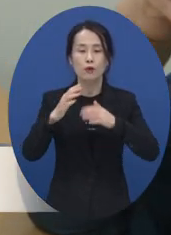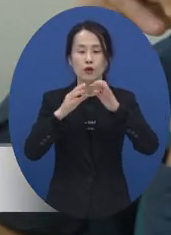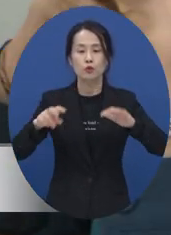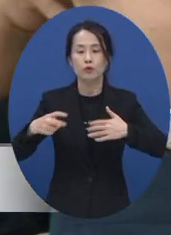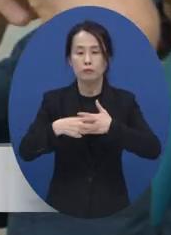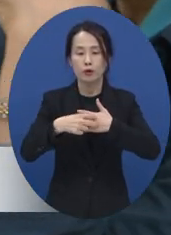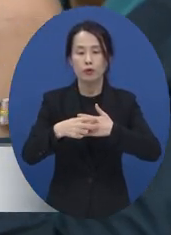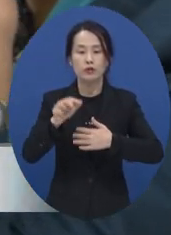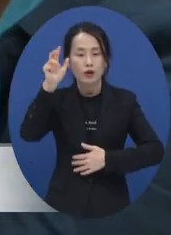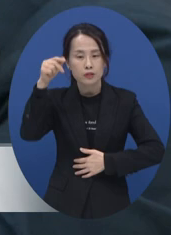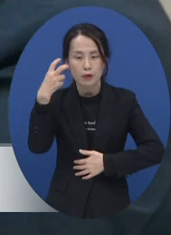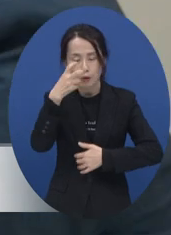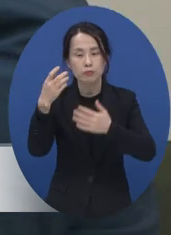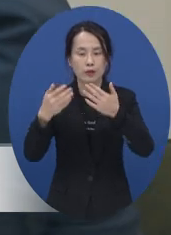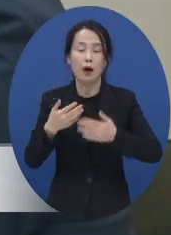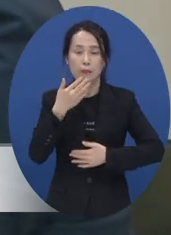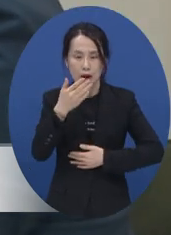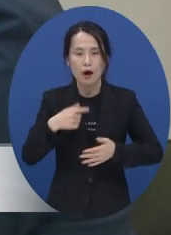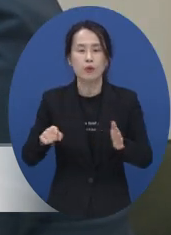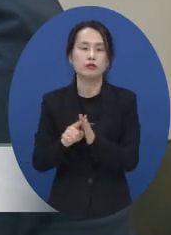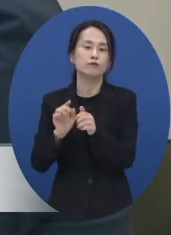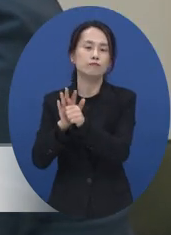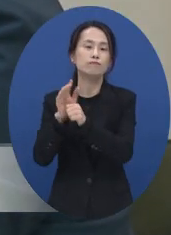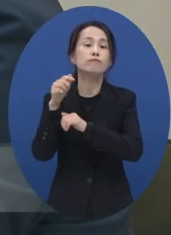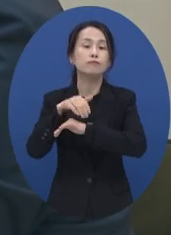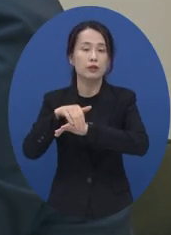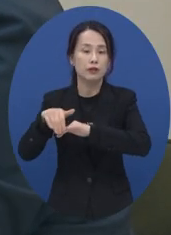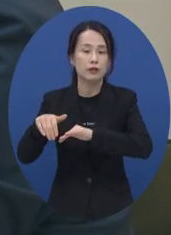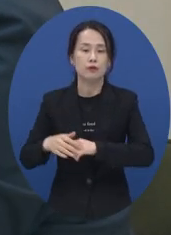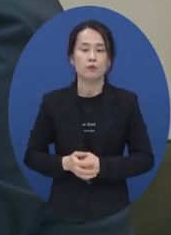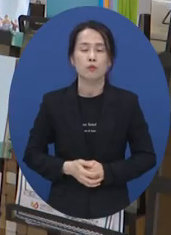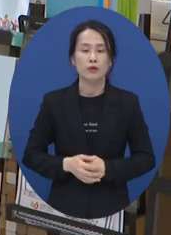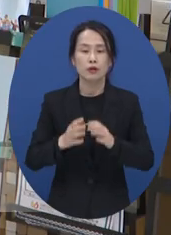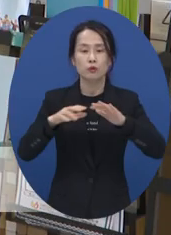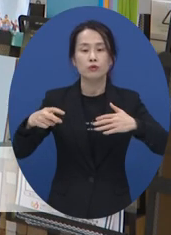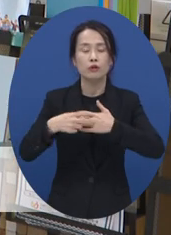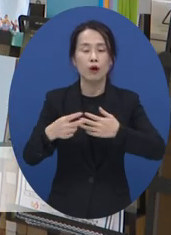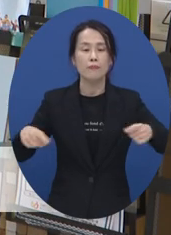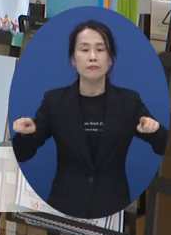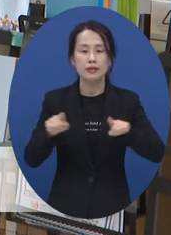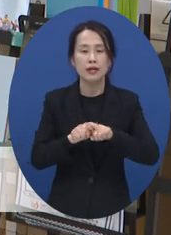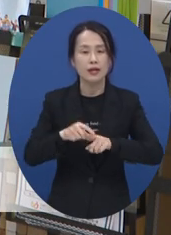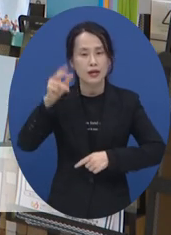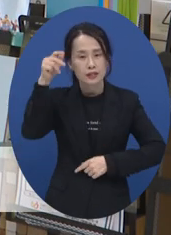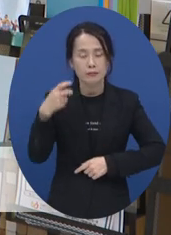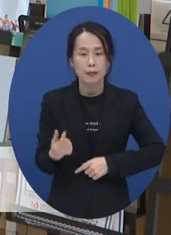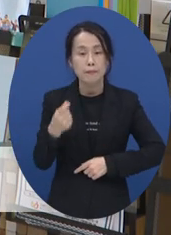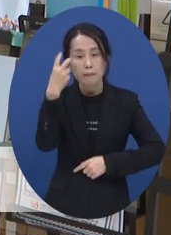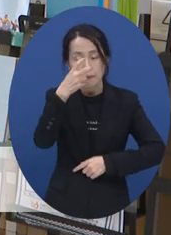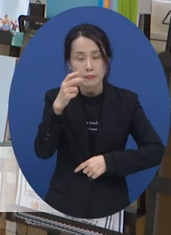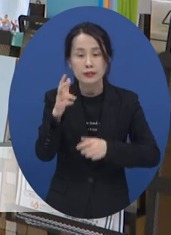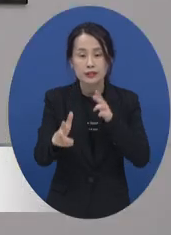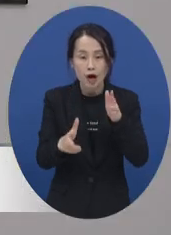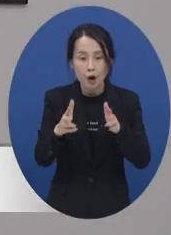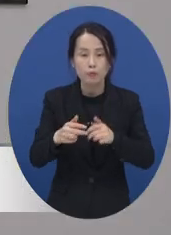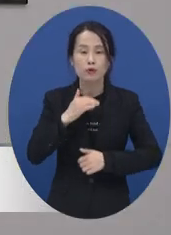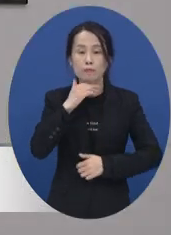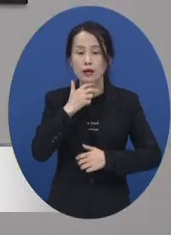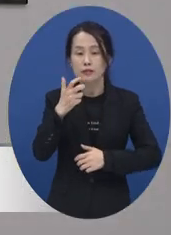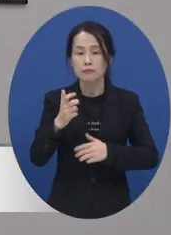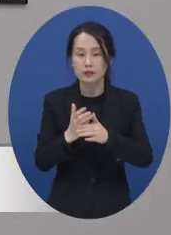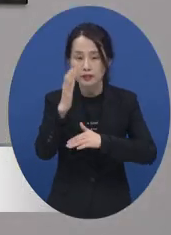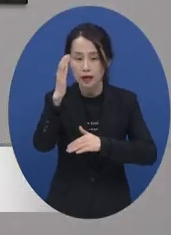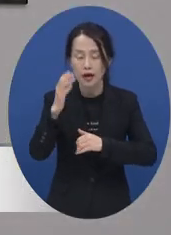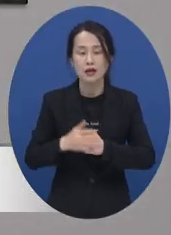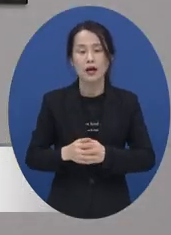최초로 동네 의원에서도 치매 검사를 받을 수 있도록 지원하고 있습니다. 동네 의원과 함께하는 치매 조기 검진 사업으로